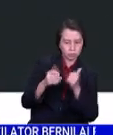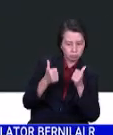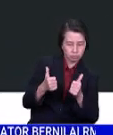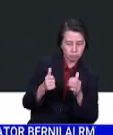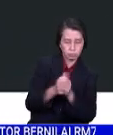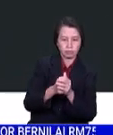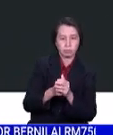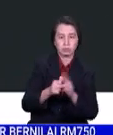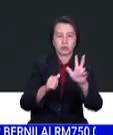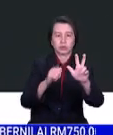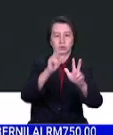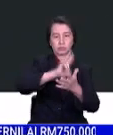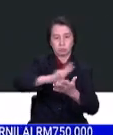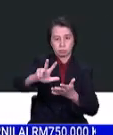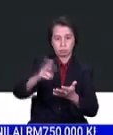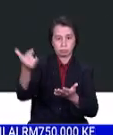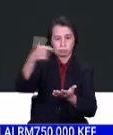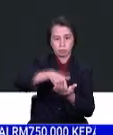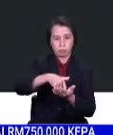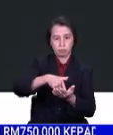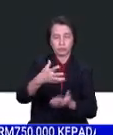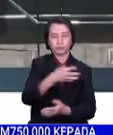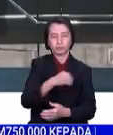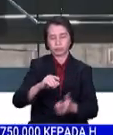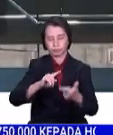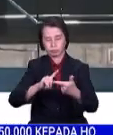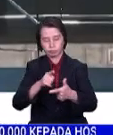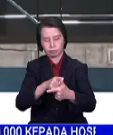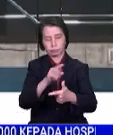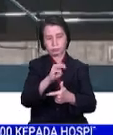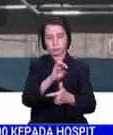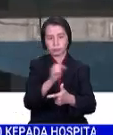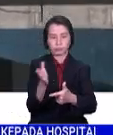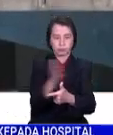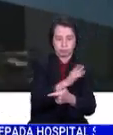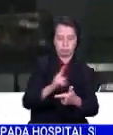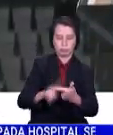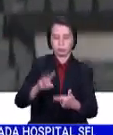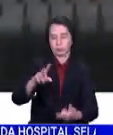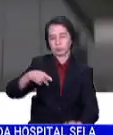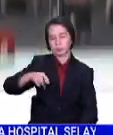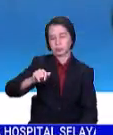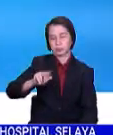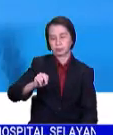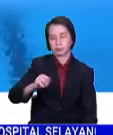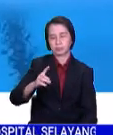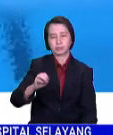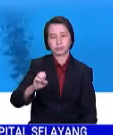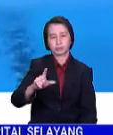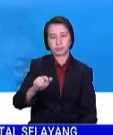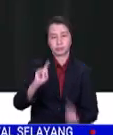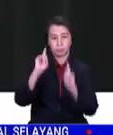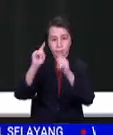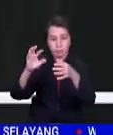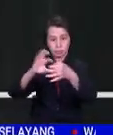terbaik menjelang 3 minggu akan datang. Selain Mun Yee dan Pandalela, skuad terjun negara ke Tokyo